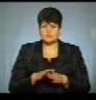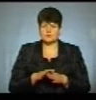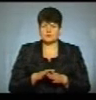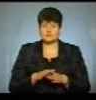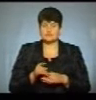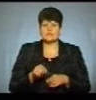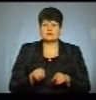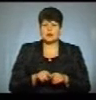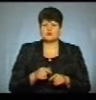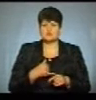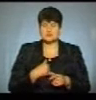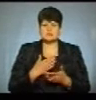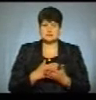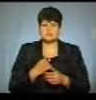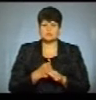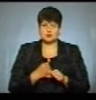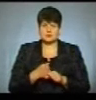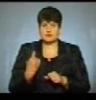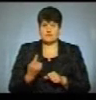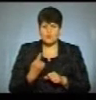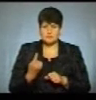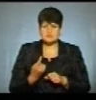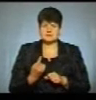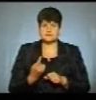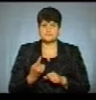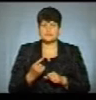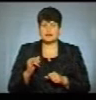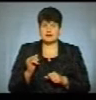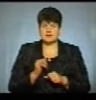Вони в нас також зроблені в області. І